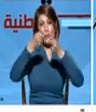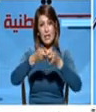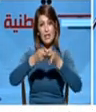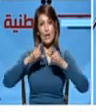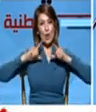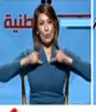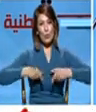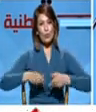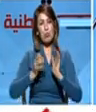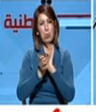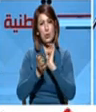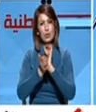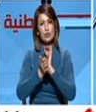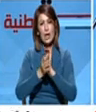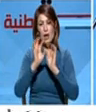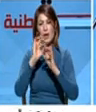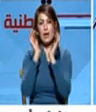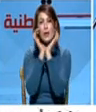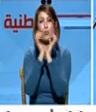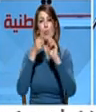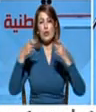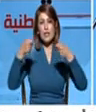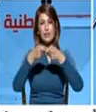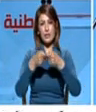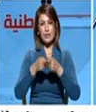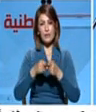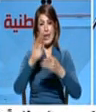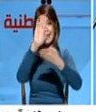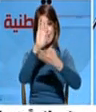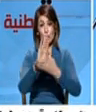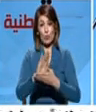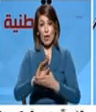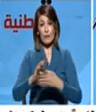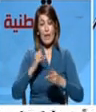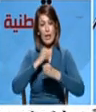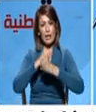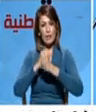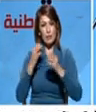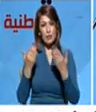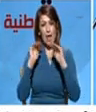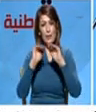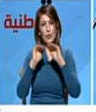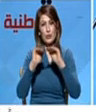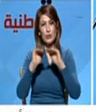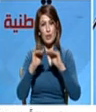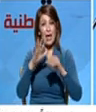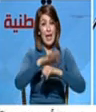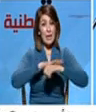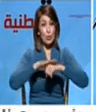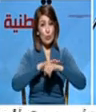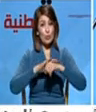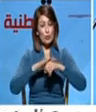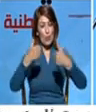بالنسبه للمؤسسه هذه اللي هي المؤسسات المتضرره اللي توقف نشاطها نتيجه اجراءات الحجر الصحي